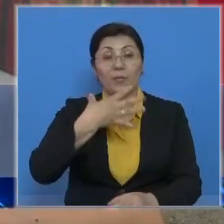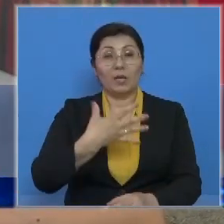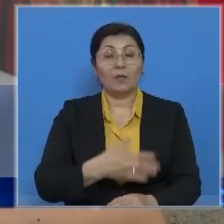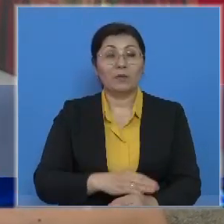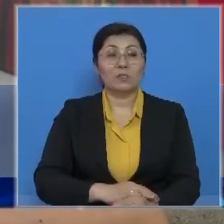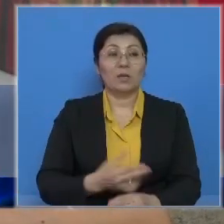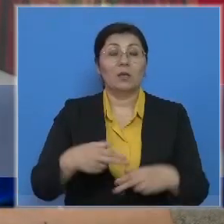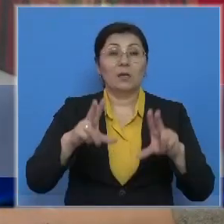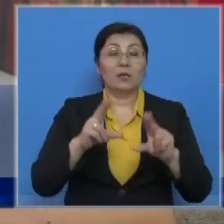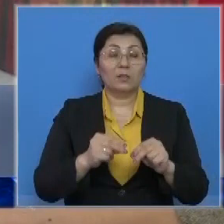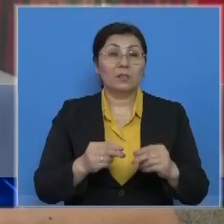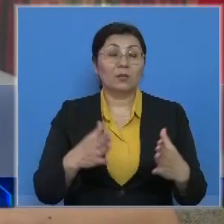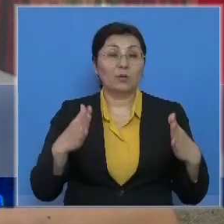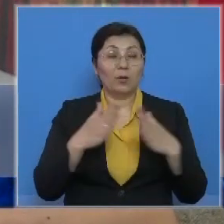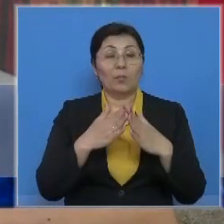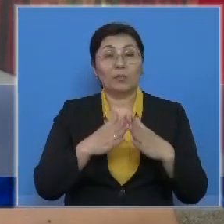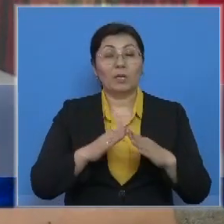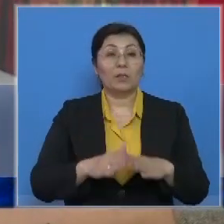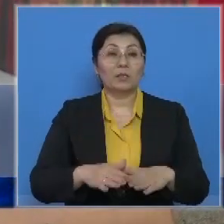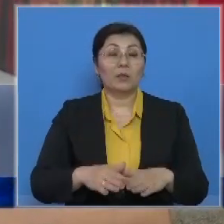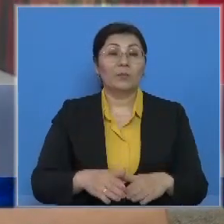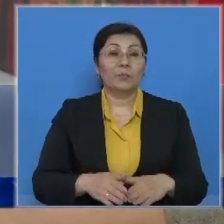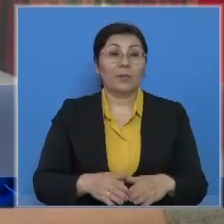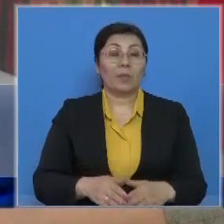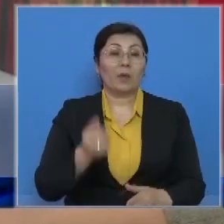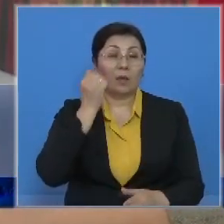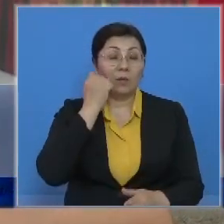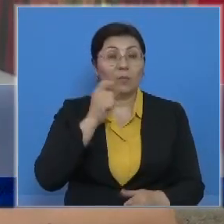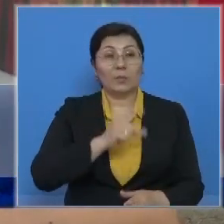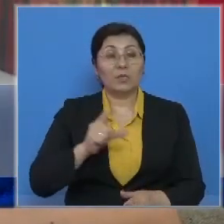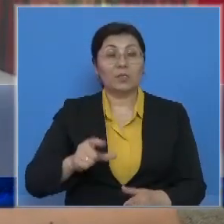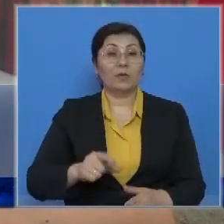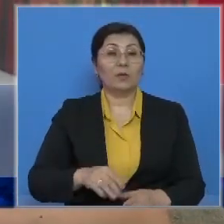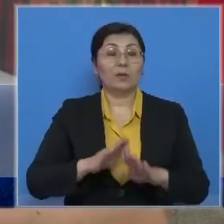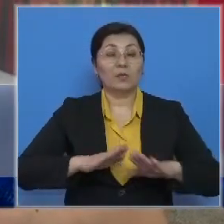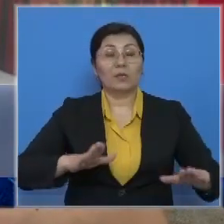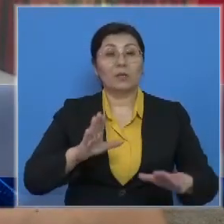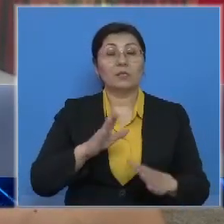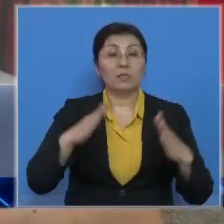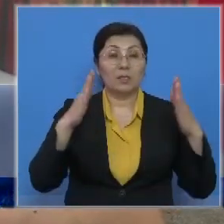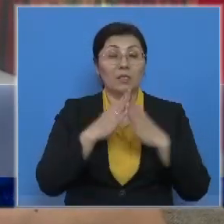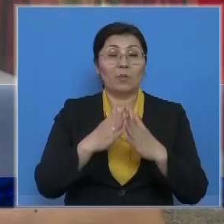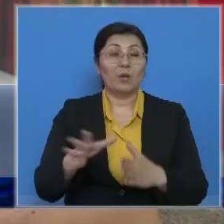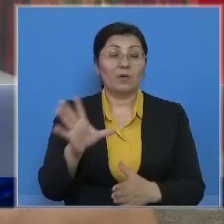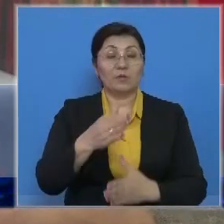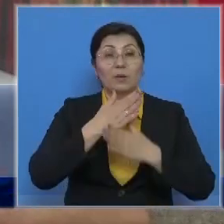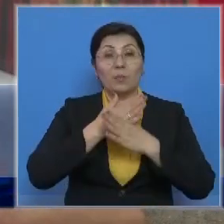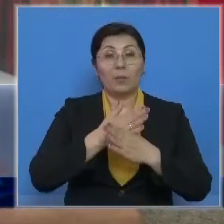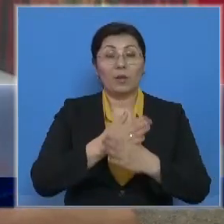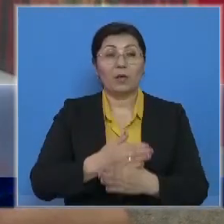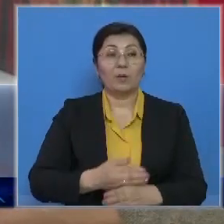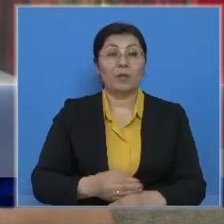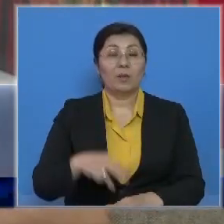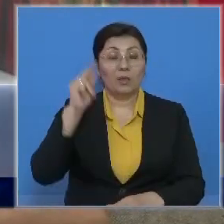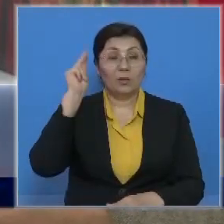где престарелых, где детские дома. Мы по мере возможности помогаем. А с